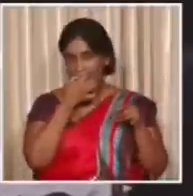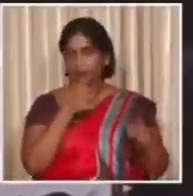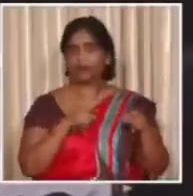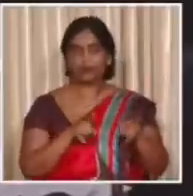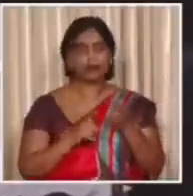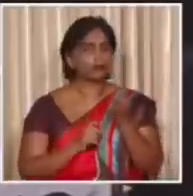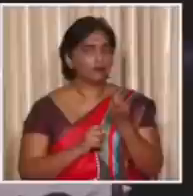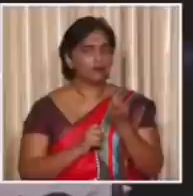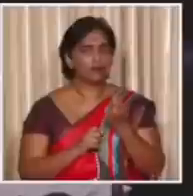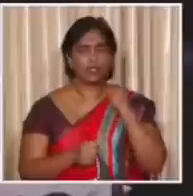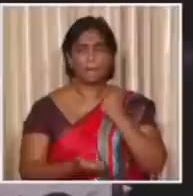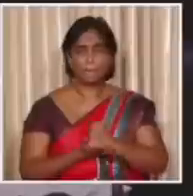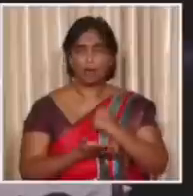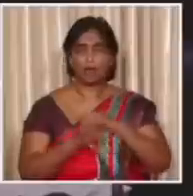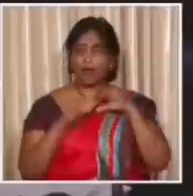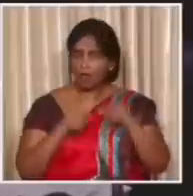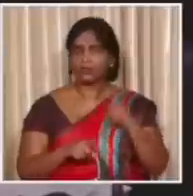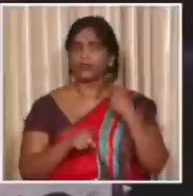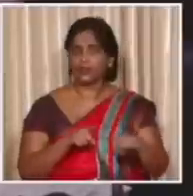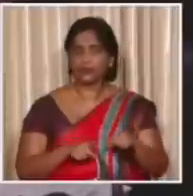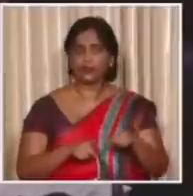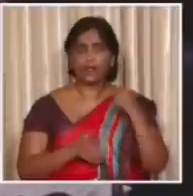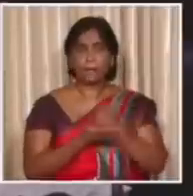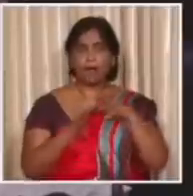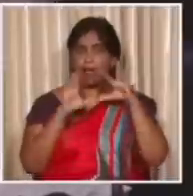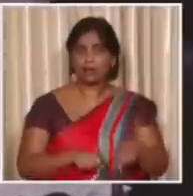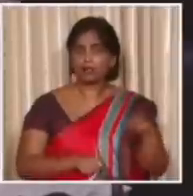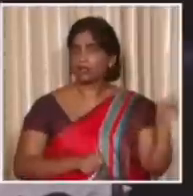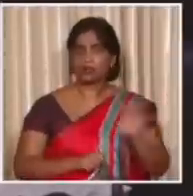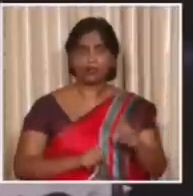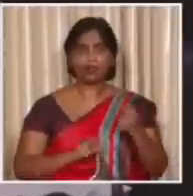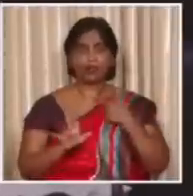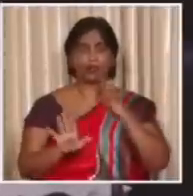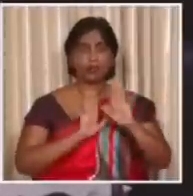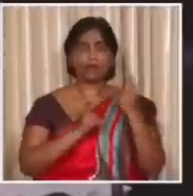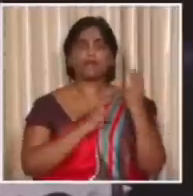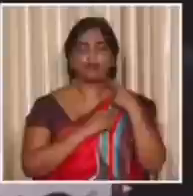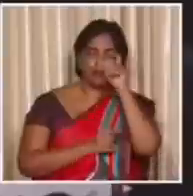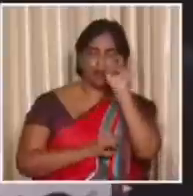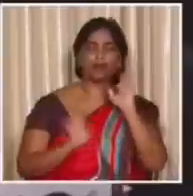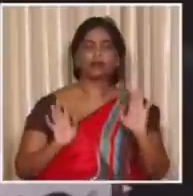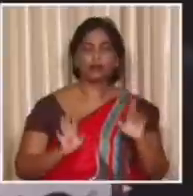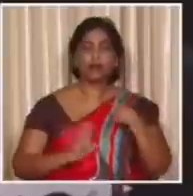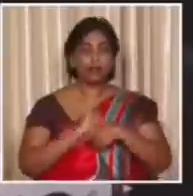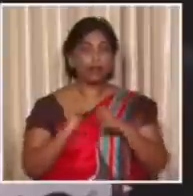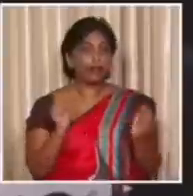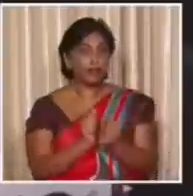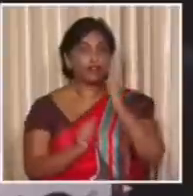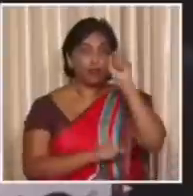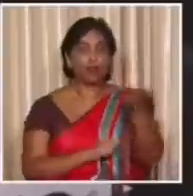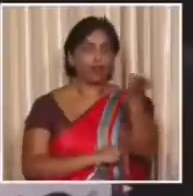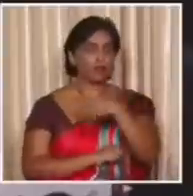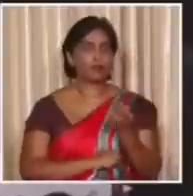මේ සල්ලි මහ බැංකුව බාරකාරීත්වය විතරයි මේක මහ බැංකුවට අයිති දෙයක් නෙවෙයි මහ බැංකුව කළමනා කරන වගේ කීම තිබෙන්නේ මේක මේ රටේ වැඩ කරන ජනතාවගේ